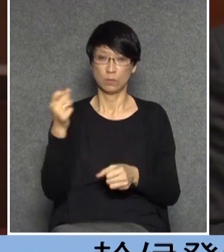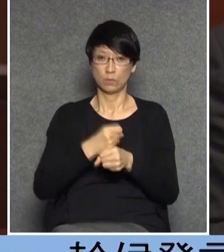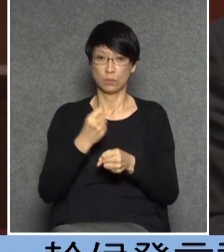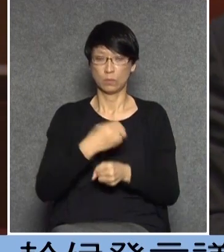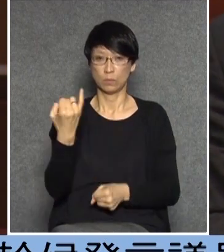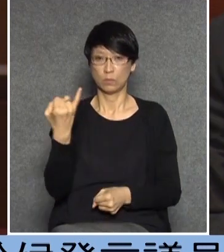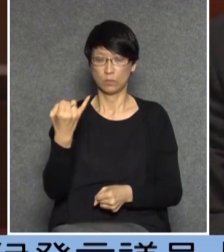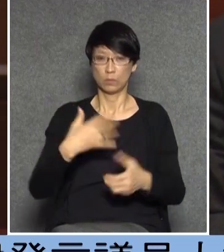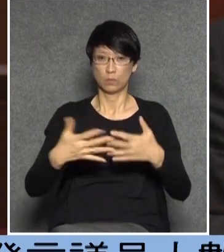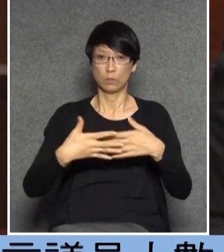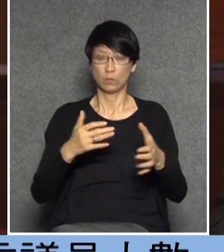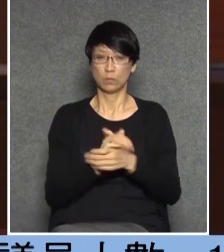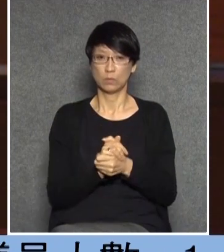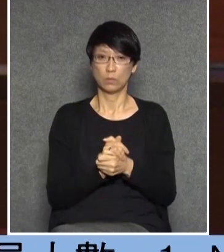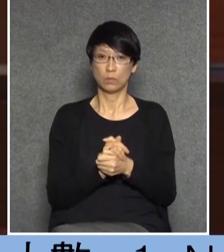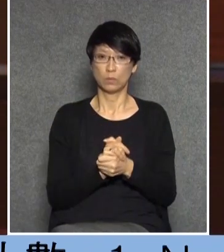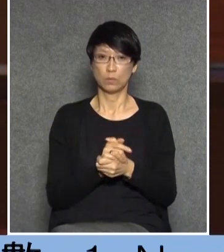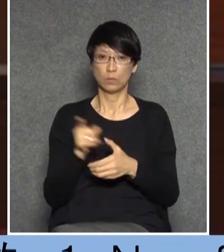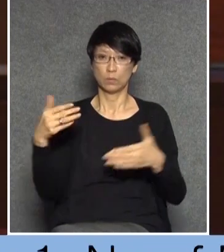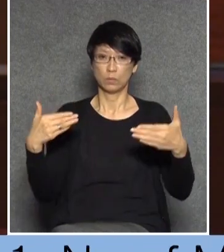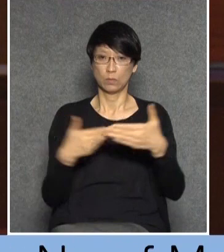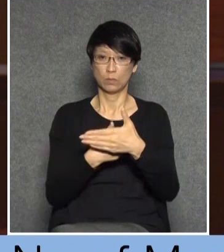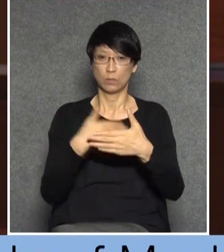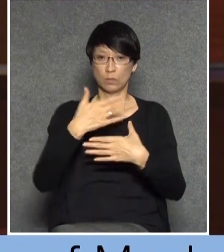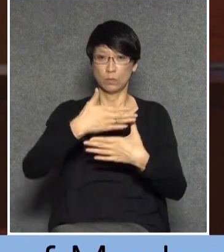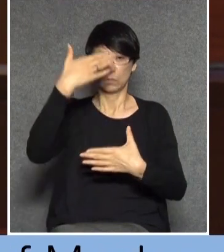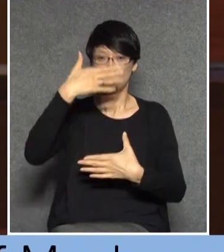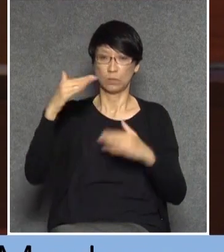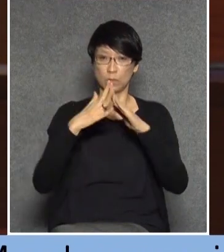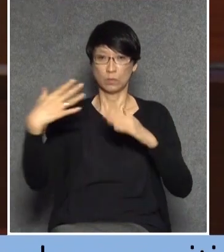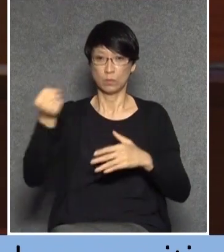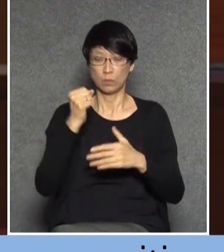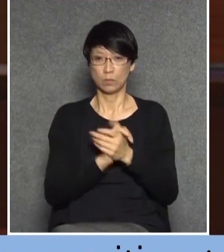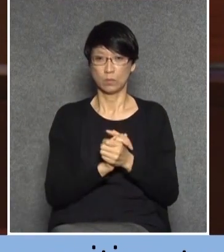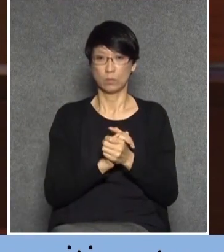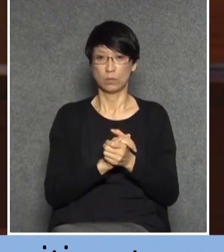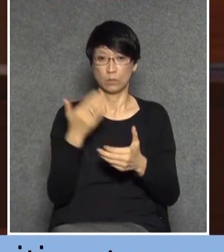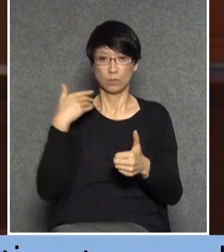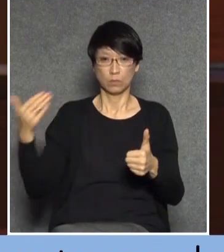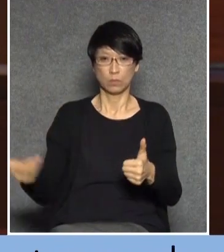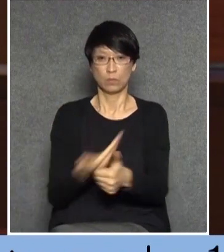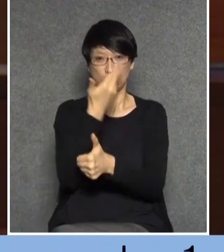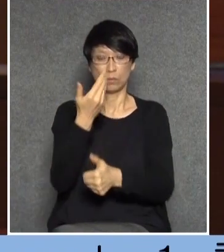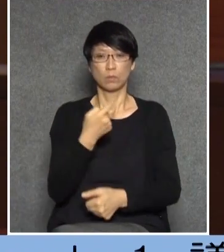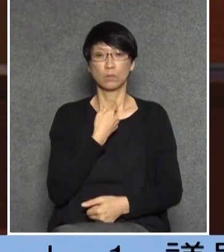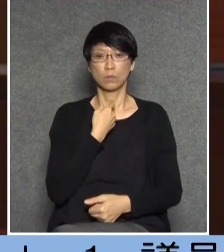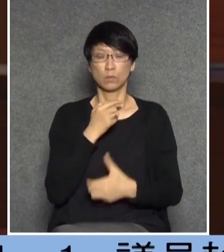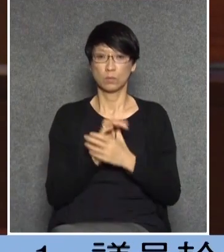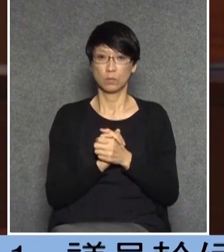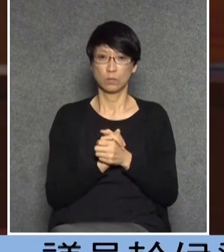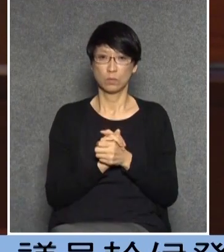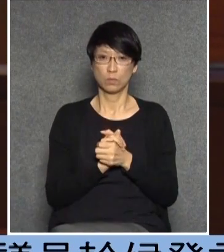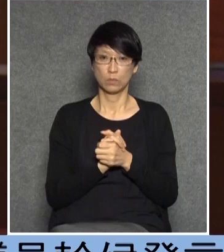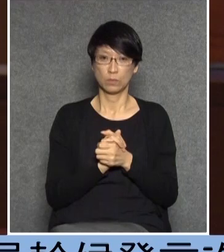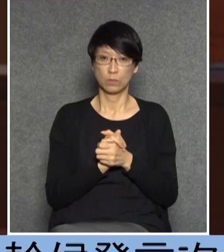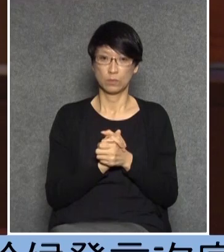事，呢一位運房局局長應該打包翻屋企瞓覺。仲有就係、是。